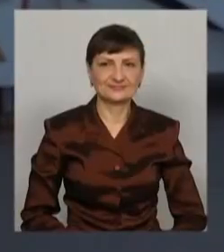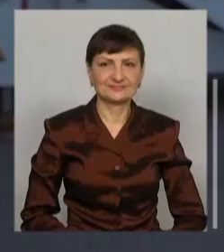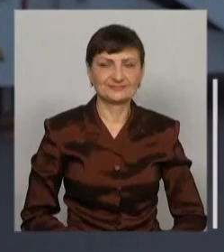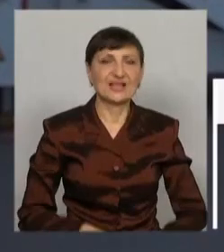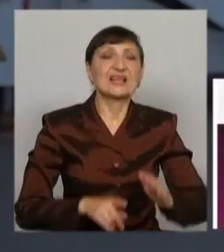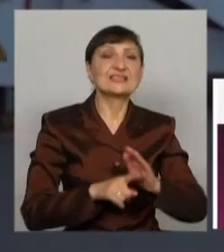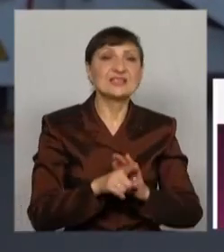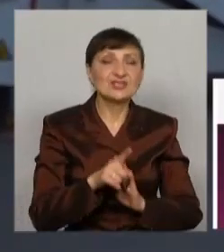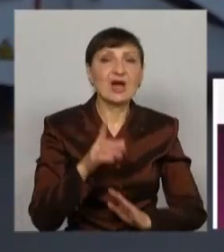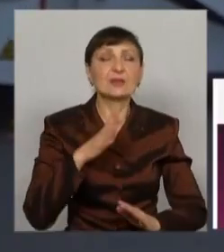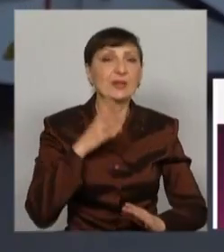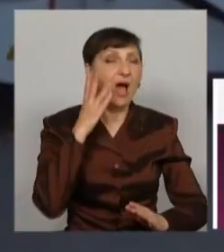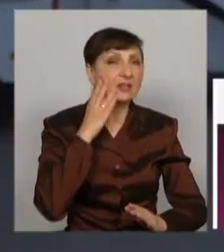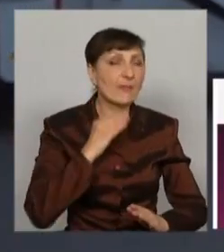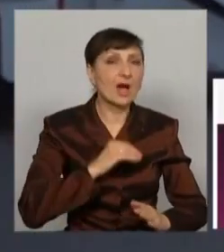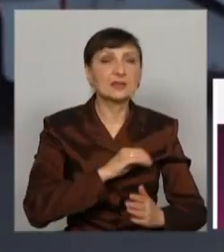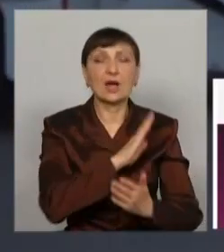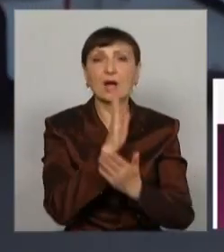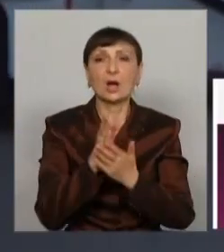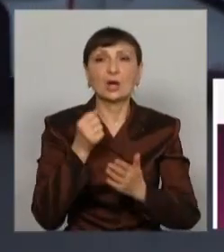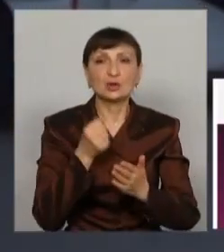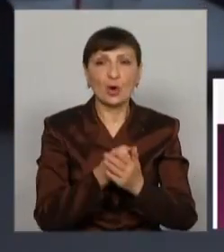Сначала приходилось лететь из Алматы в